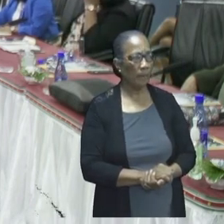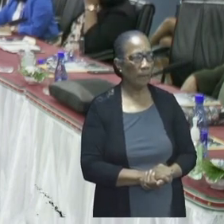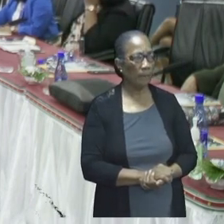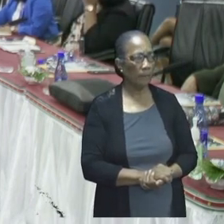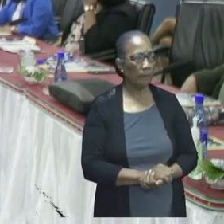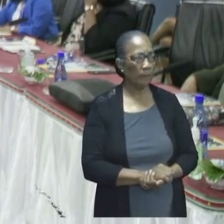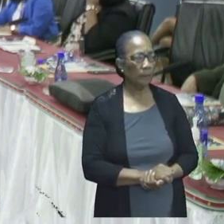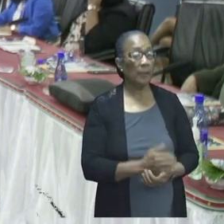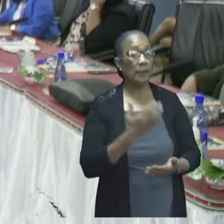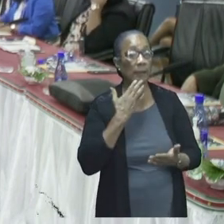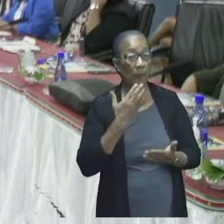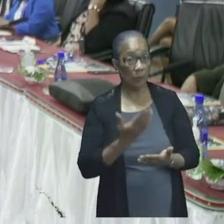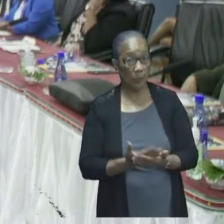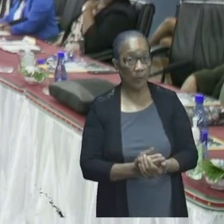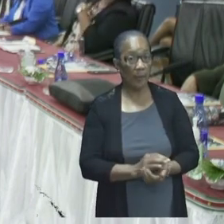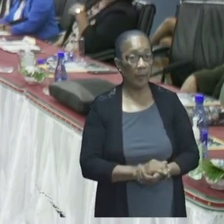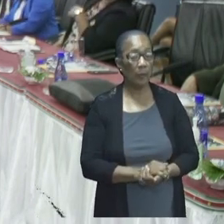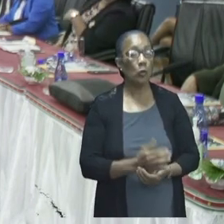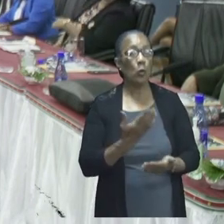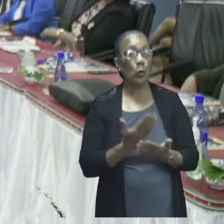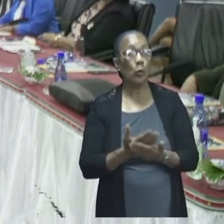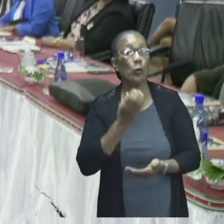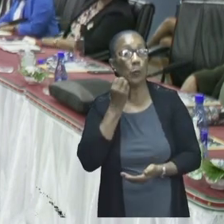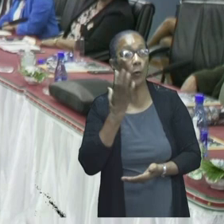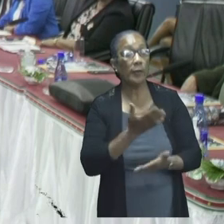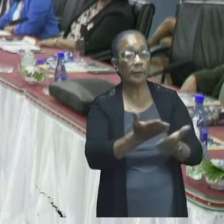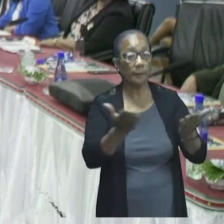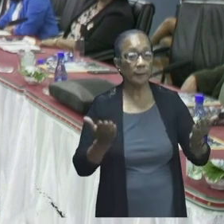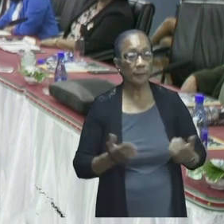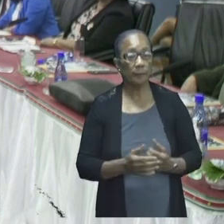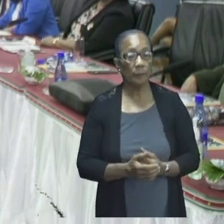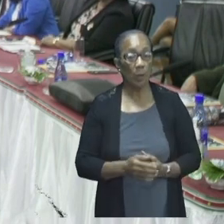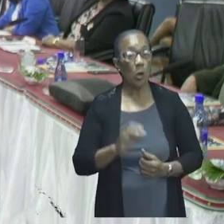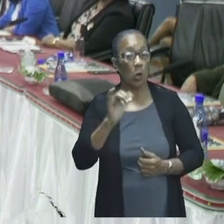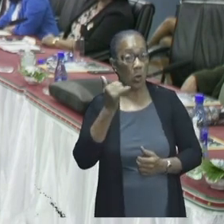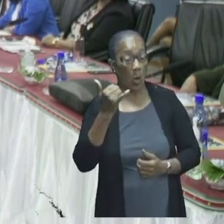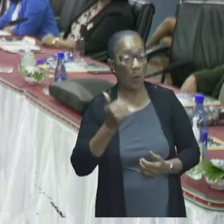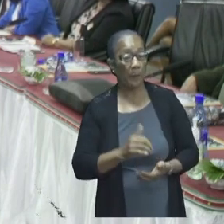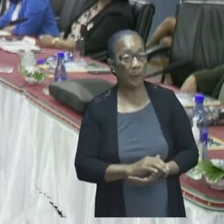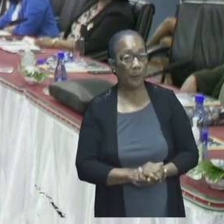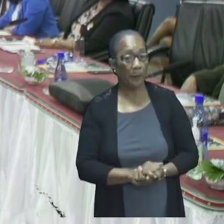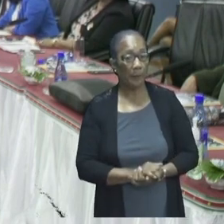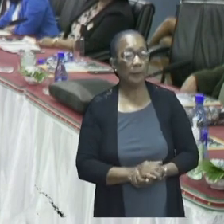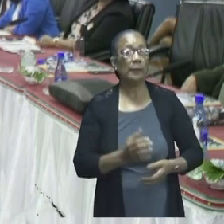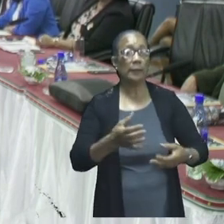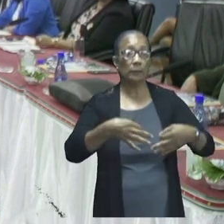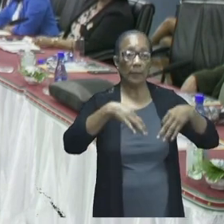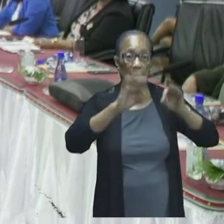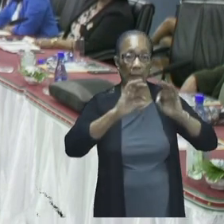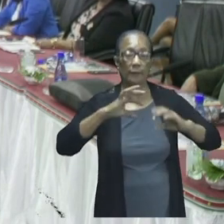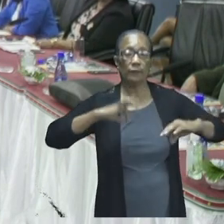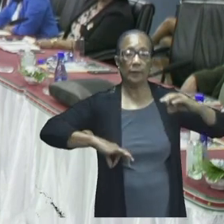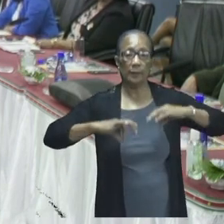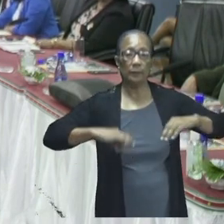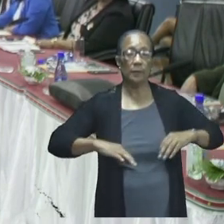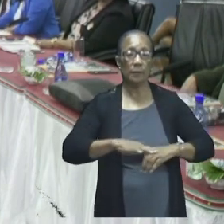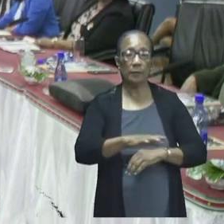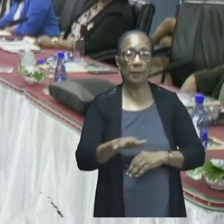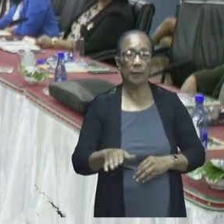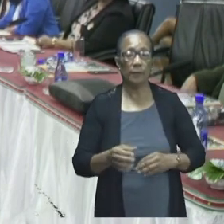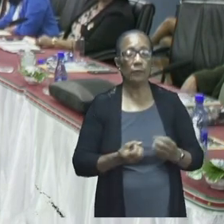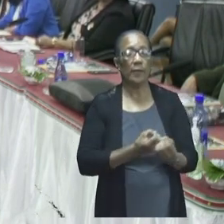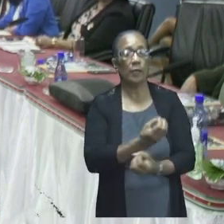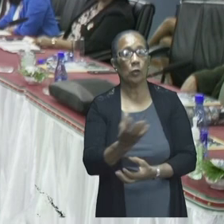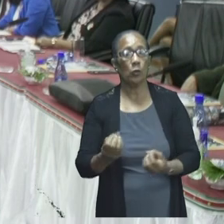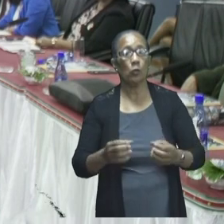kim kanaal van haar de goedemorgen inderdaad is het het beleid van het ministerie van economische zaken